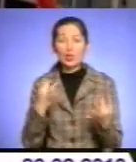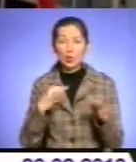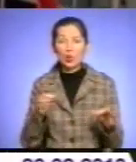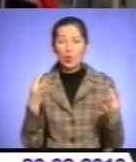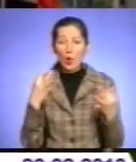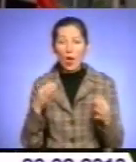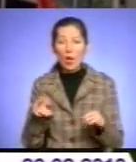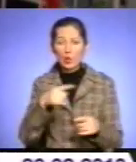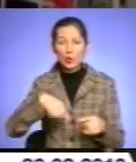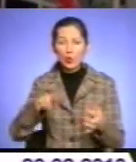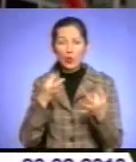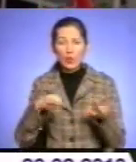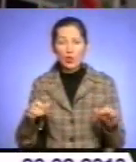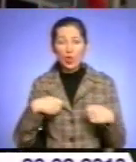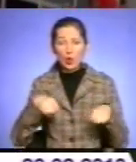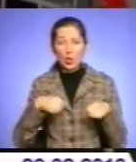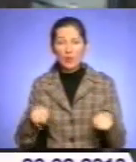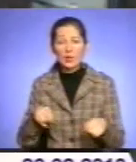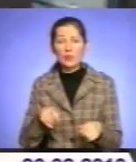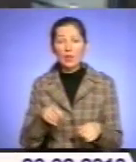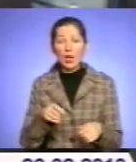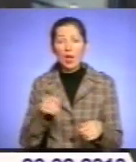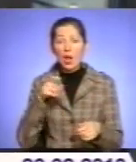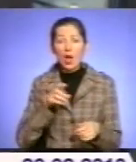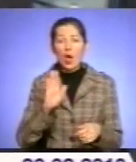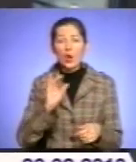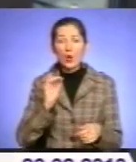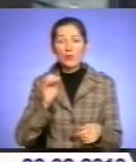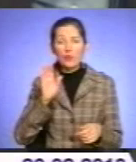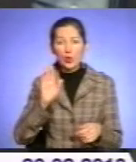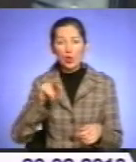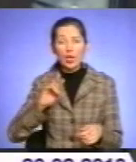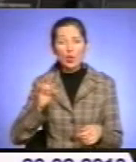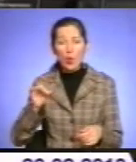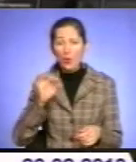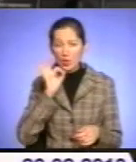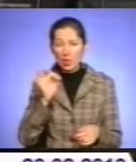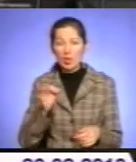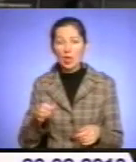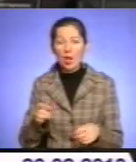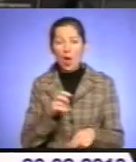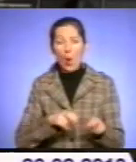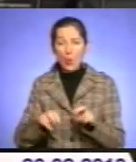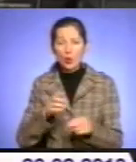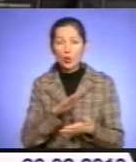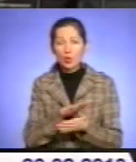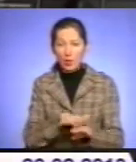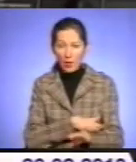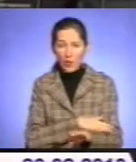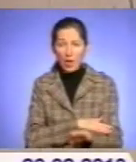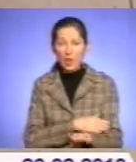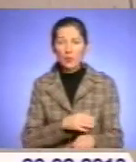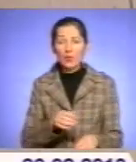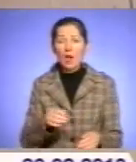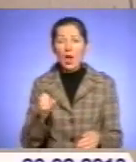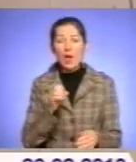Янукович зізнається, пошук механізмів співпраці з Митним Союзом триває. Водночас глава держави констатує, євроінтеграція України закріплена